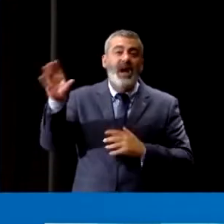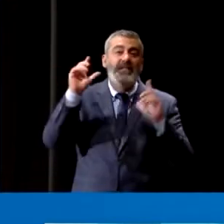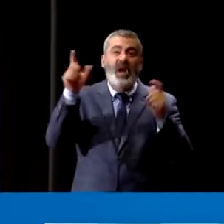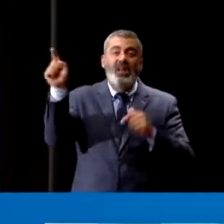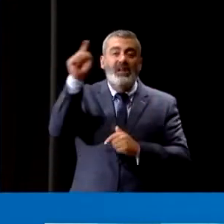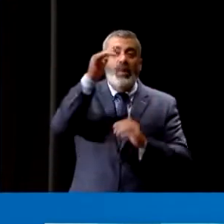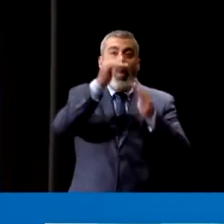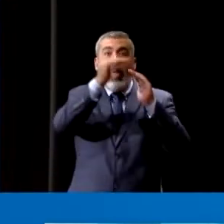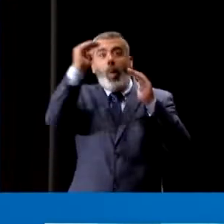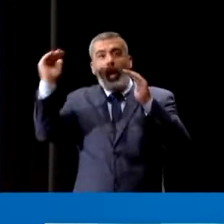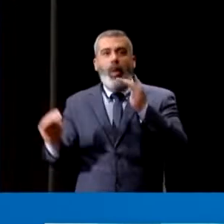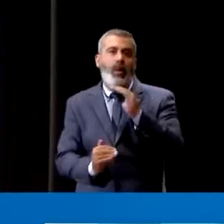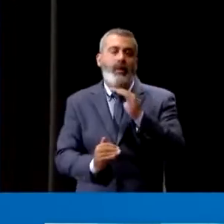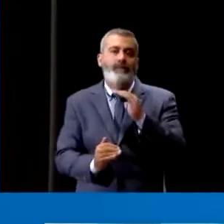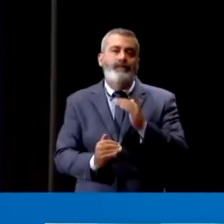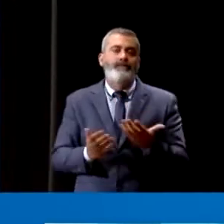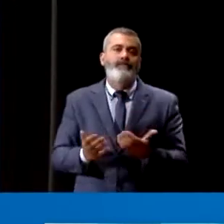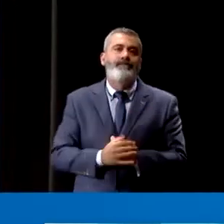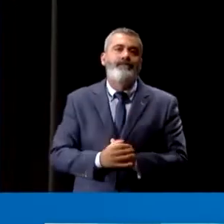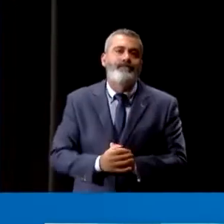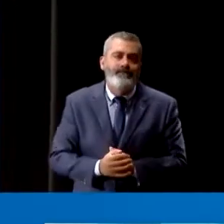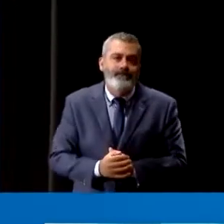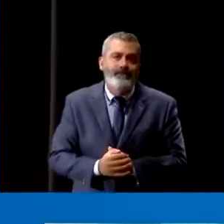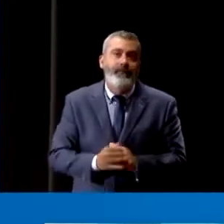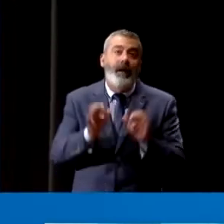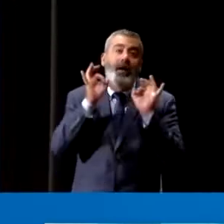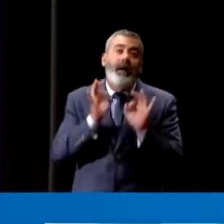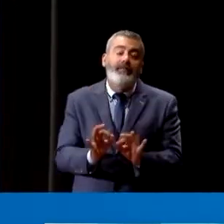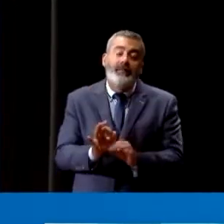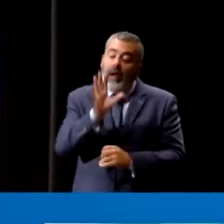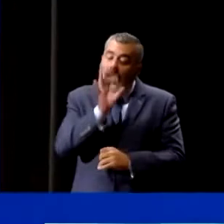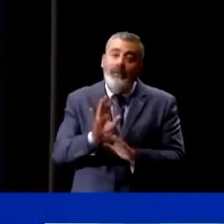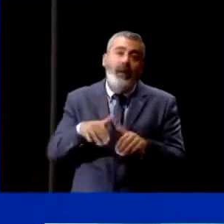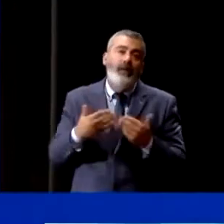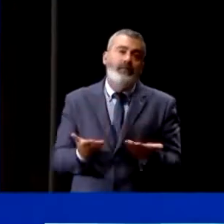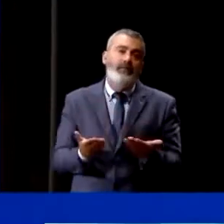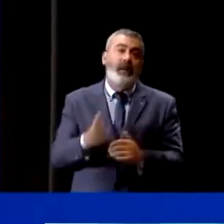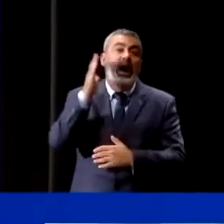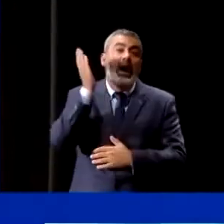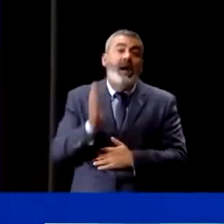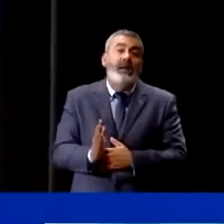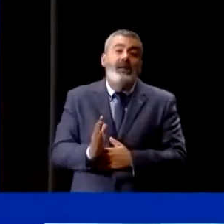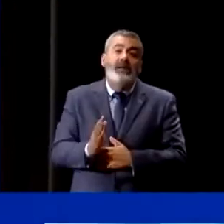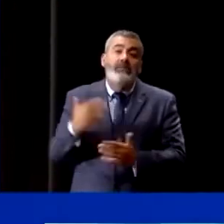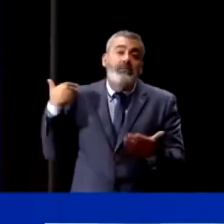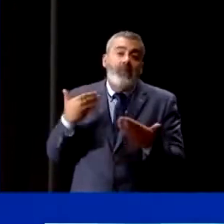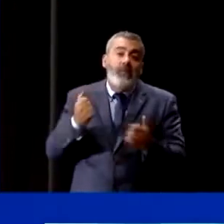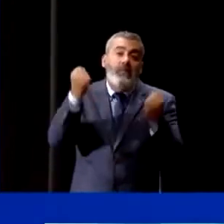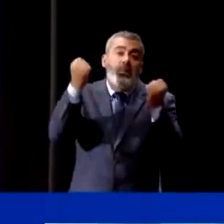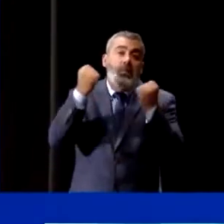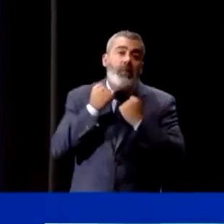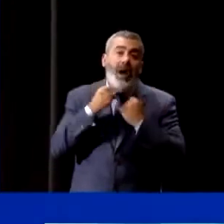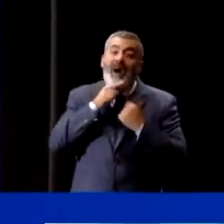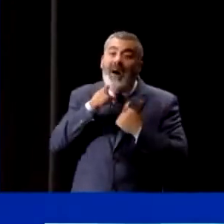περιφέρειες της χώρας. Αυτή είναι η αθέατη πλευρά της ελληνικής κρίσης, του ελληνικού αναπτυξιακού παραδόξου, το οποίο πρέπει να θεραπεύσουμε